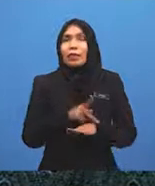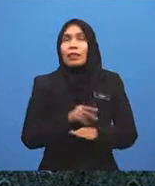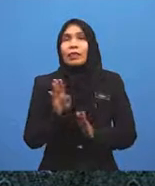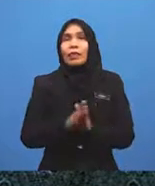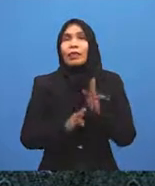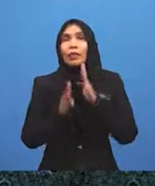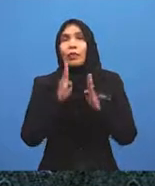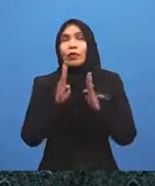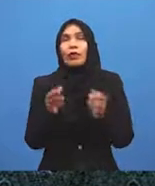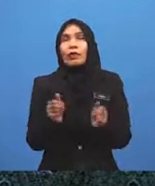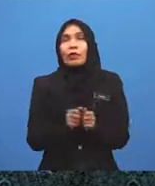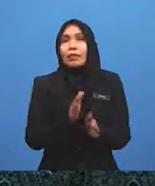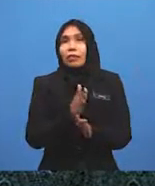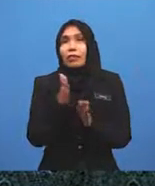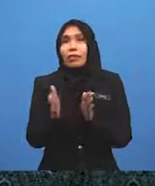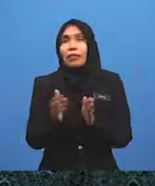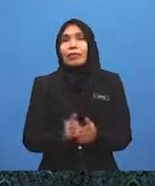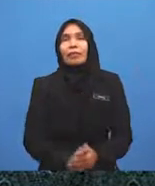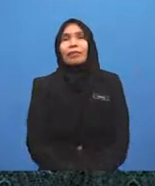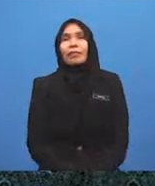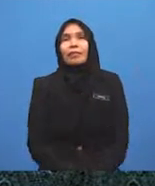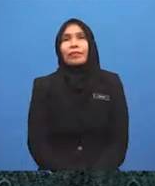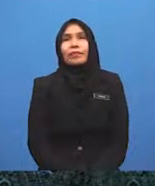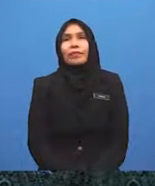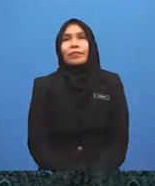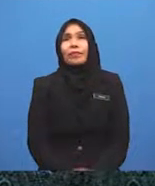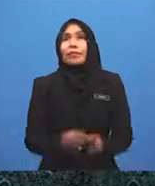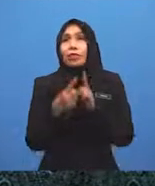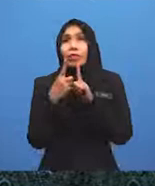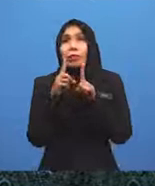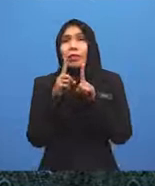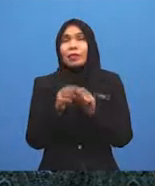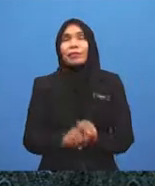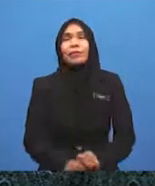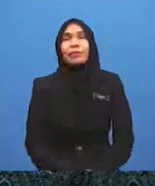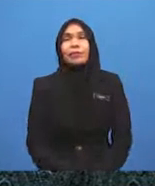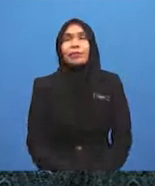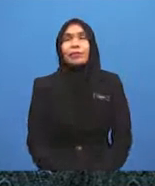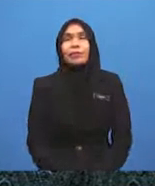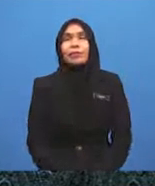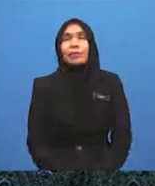ketika berbual dengan jiran. Apakah jawapannya?